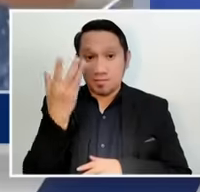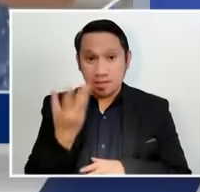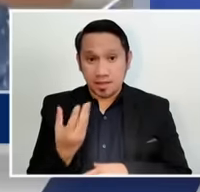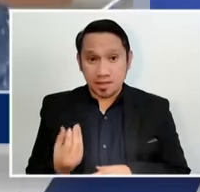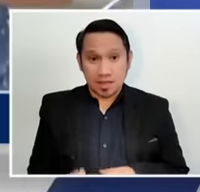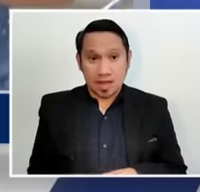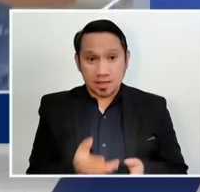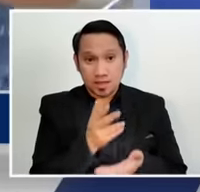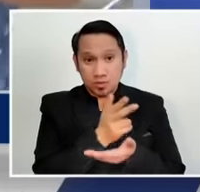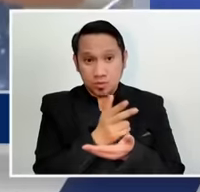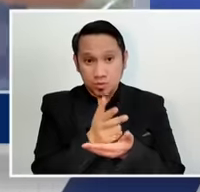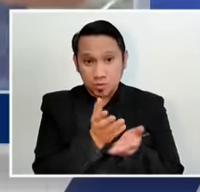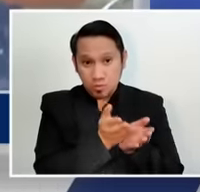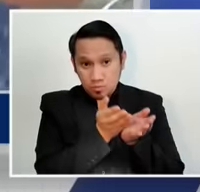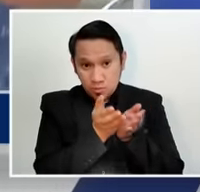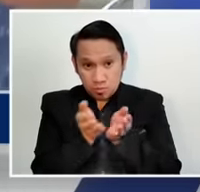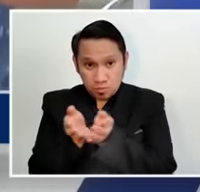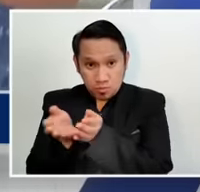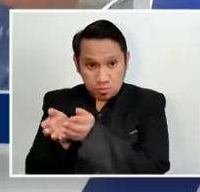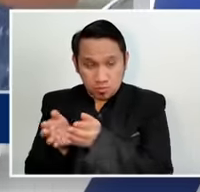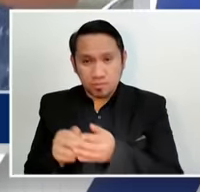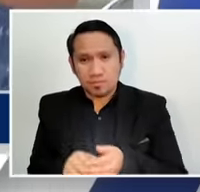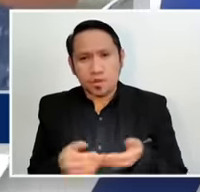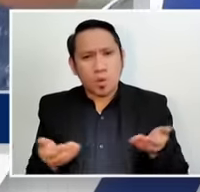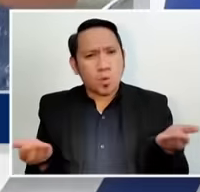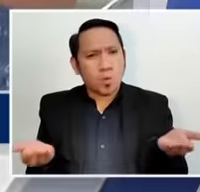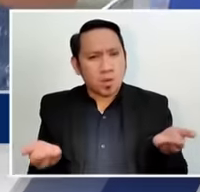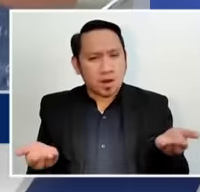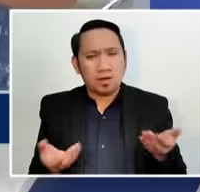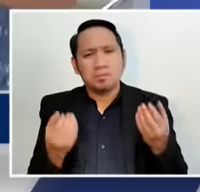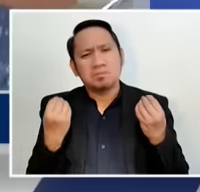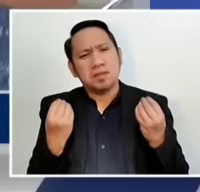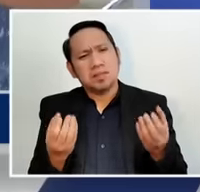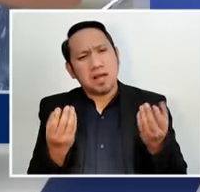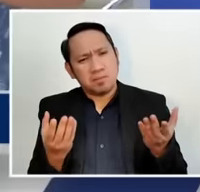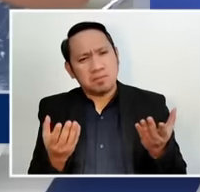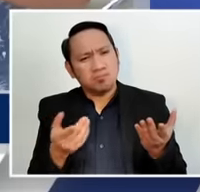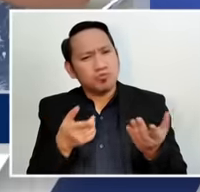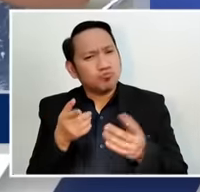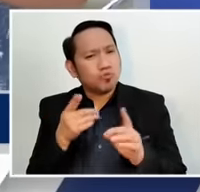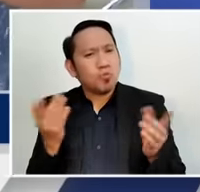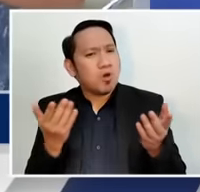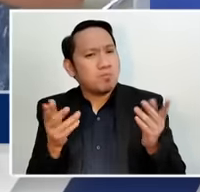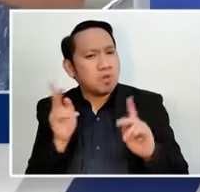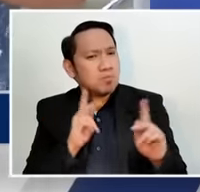Datu. Dennis, sa ang destinasyon may pinakamaraming pasahero?